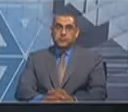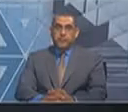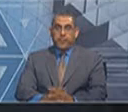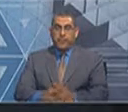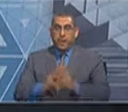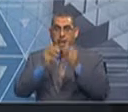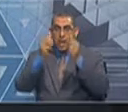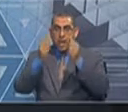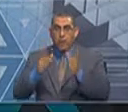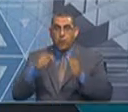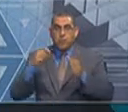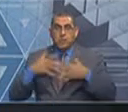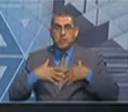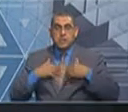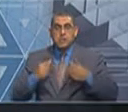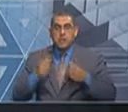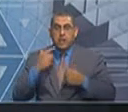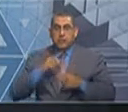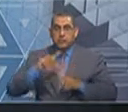أعلنت وزارة الصحة عن خروج